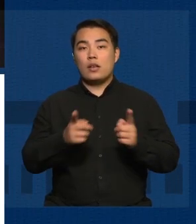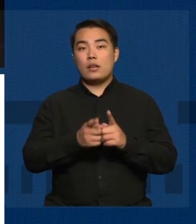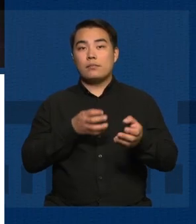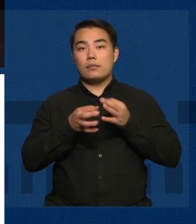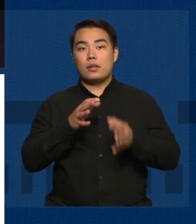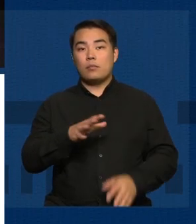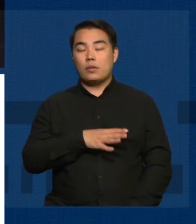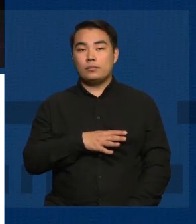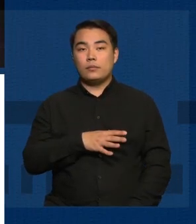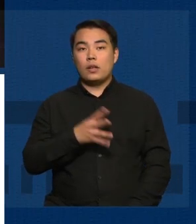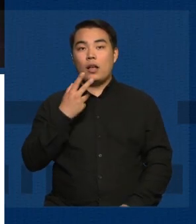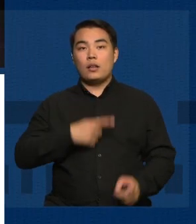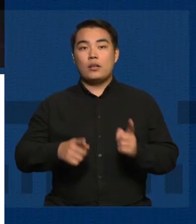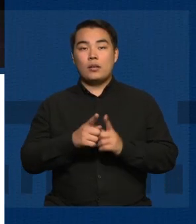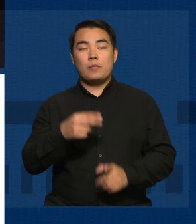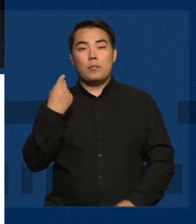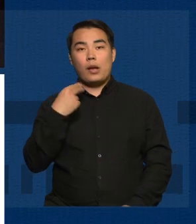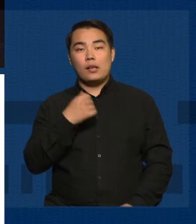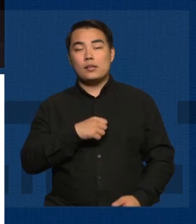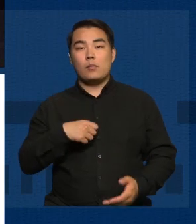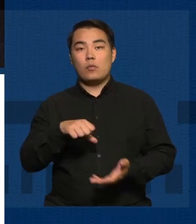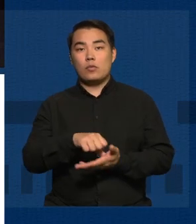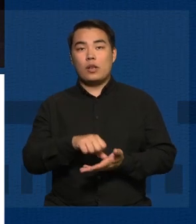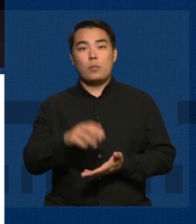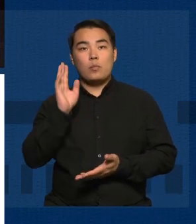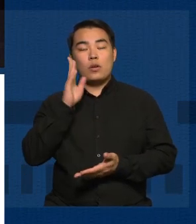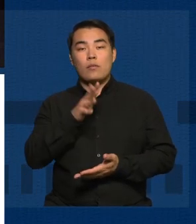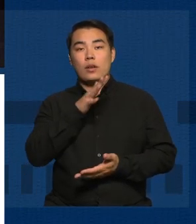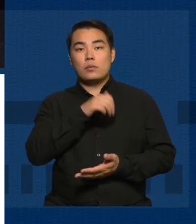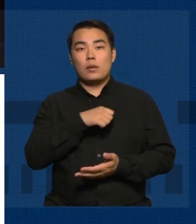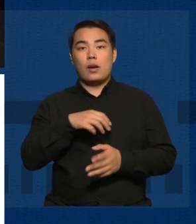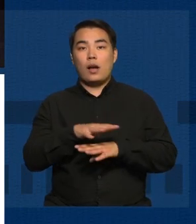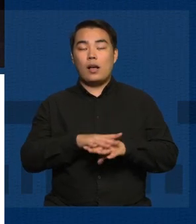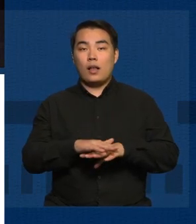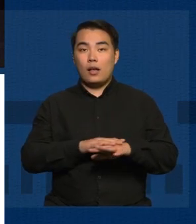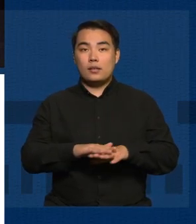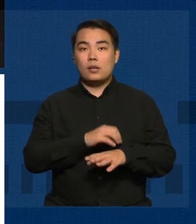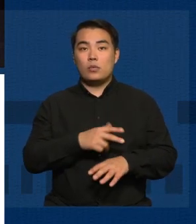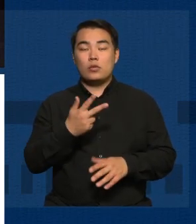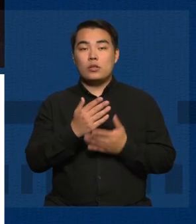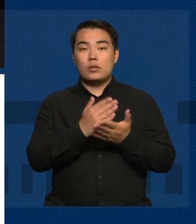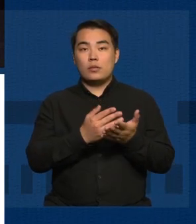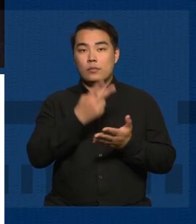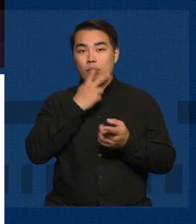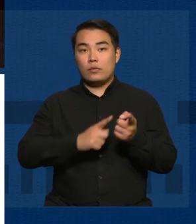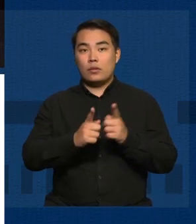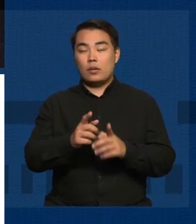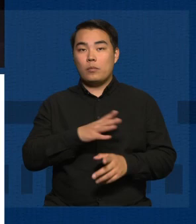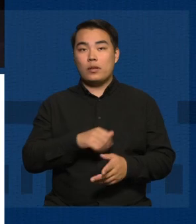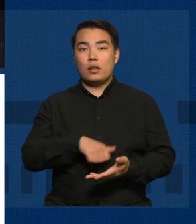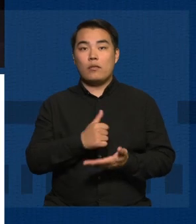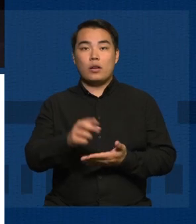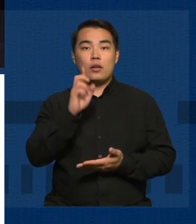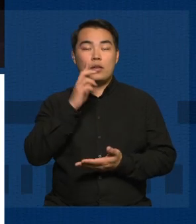айтты. Кездесуде президенттің қатысуымен алдағы уақытта өтетін халықаралық іс-шаралардың кестесі қарастырылды. Мемлекет